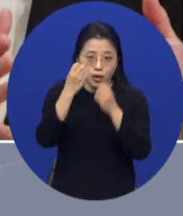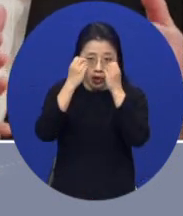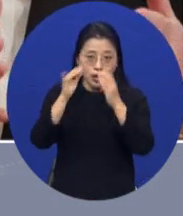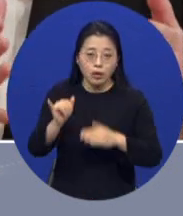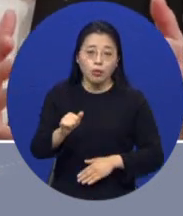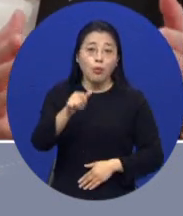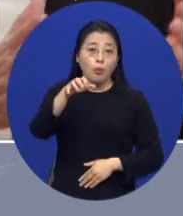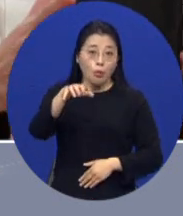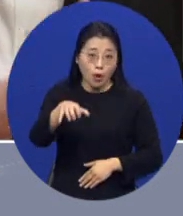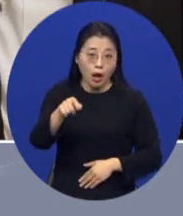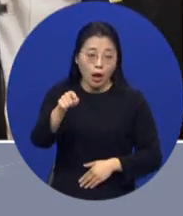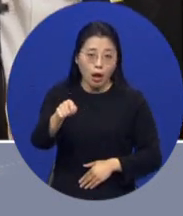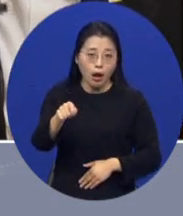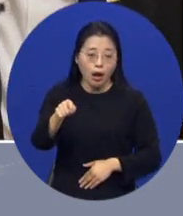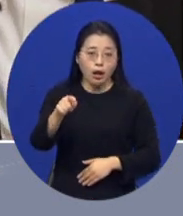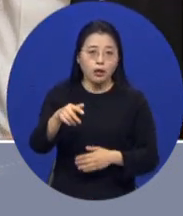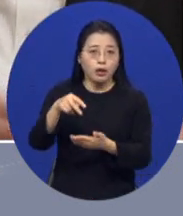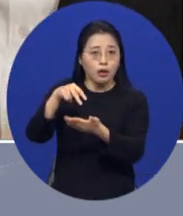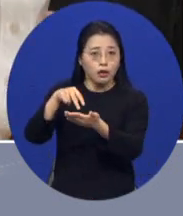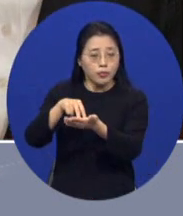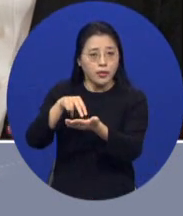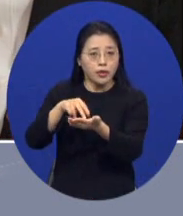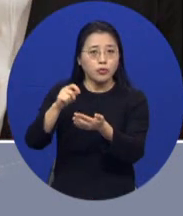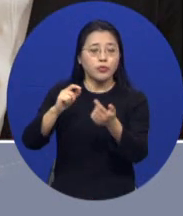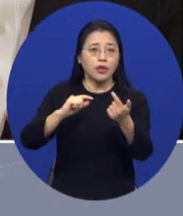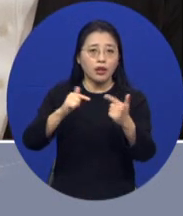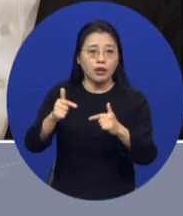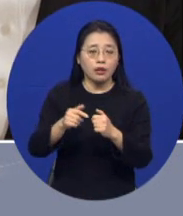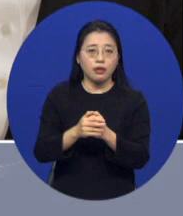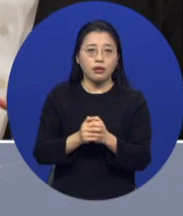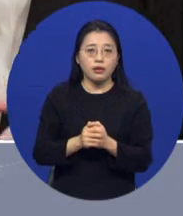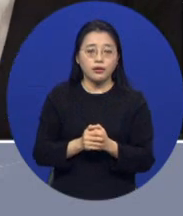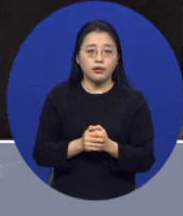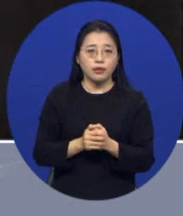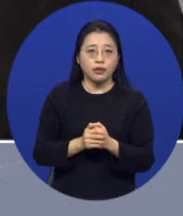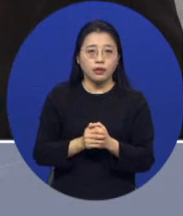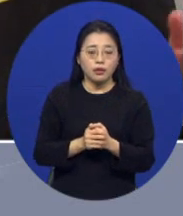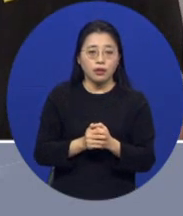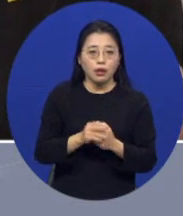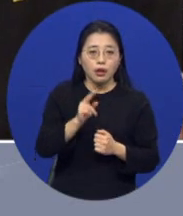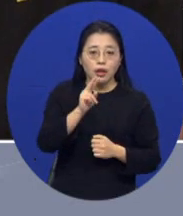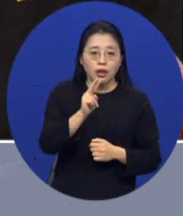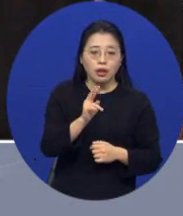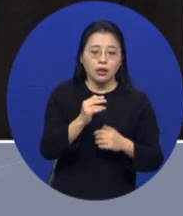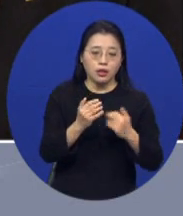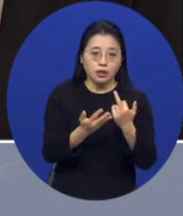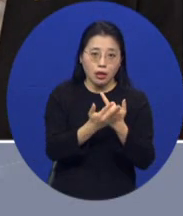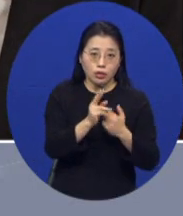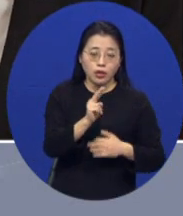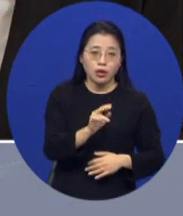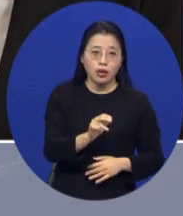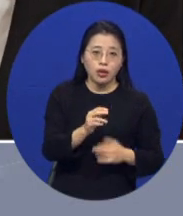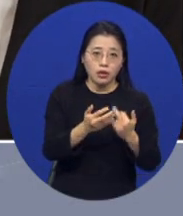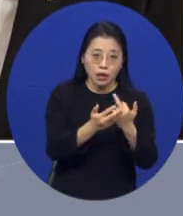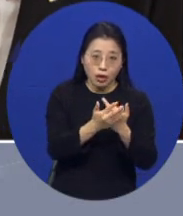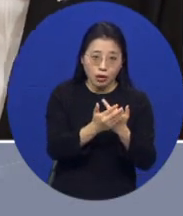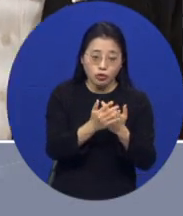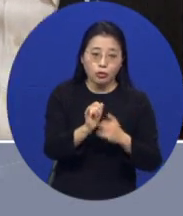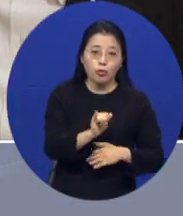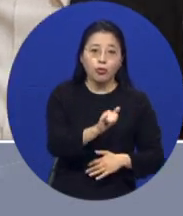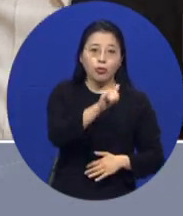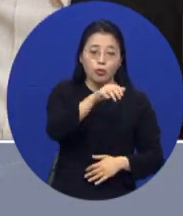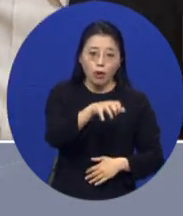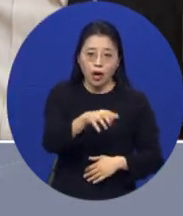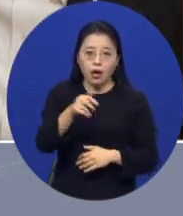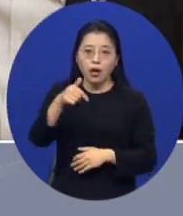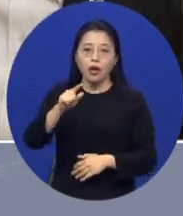분명히 확장 가능성이 있다라고 판단을 했는데 제주공항의 경우에는 8일이라고 굉장히 거리를 넓혀 놓고 불가능하다